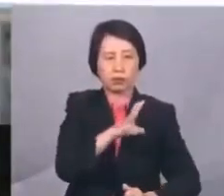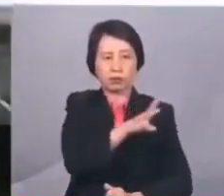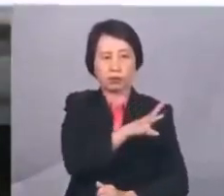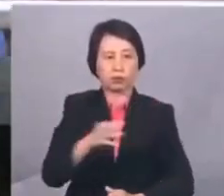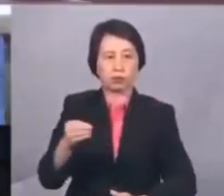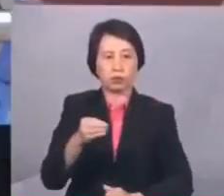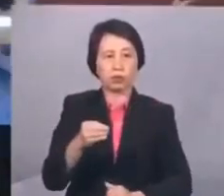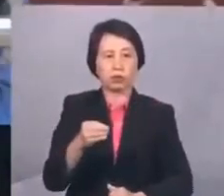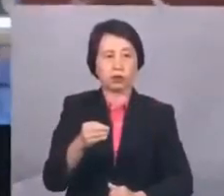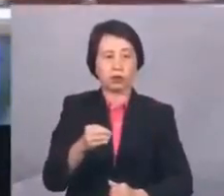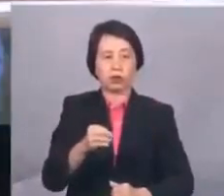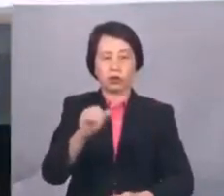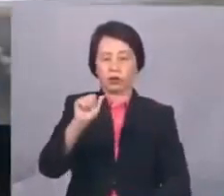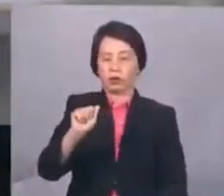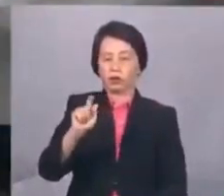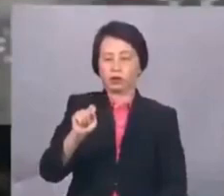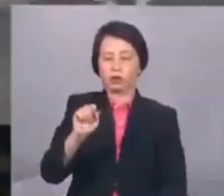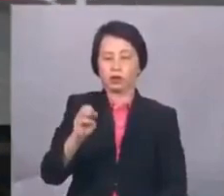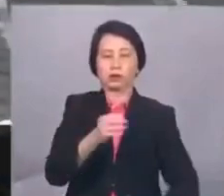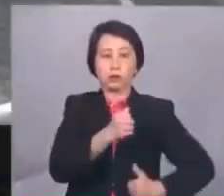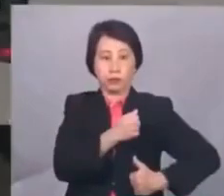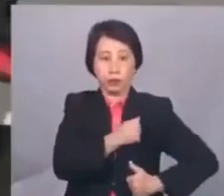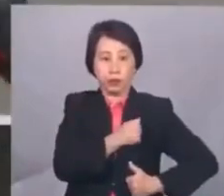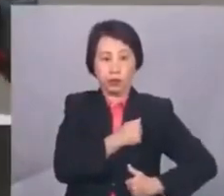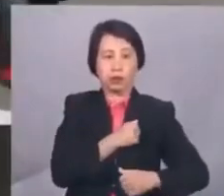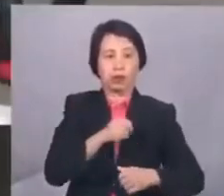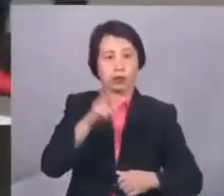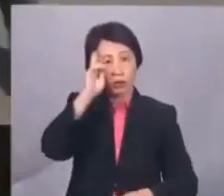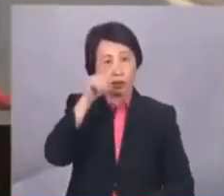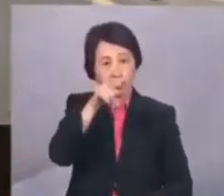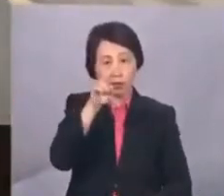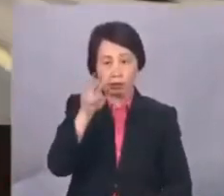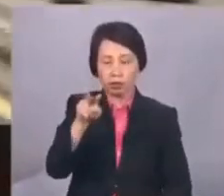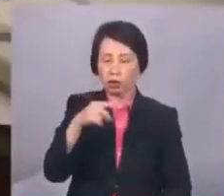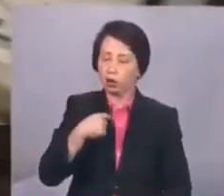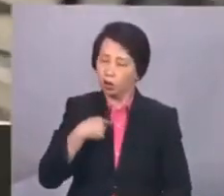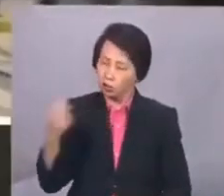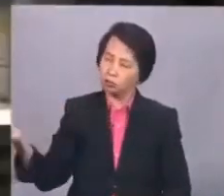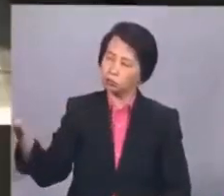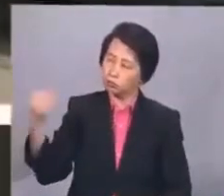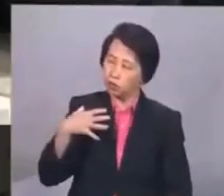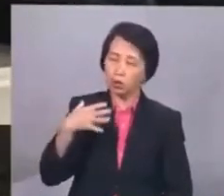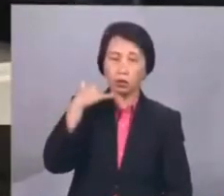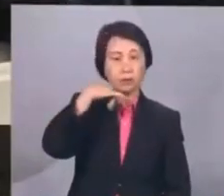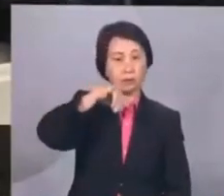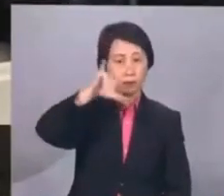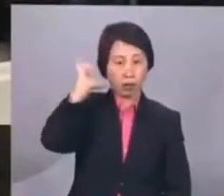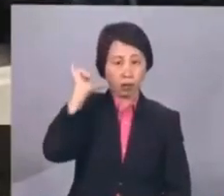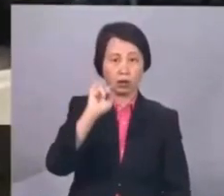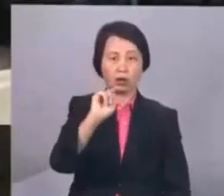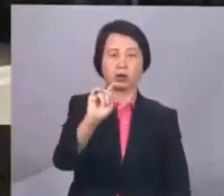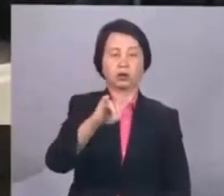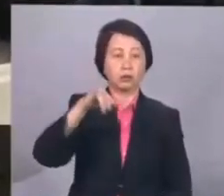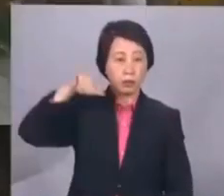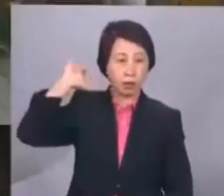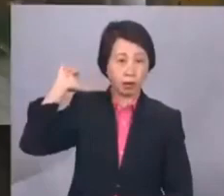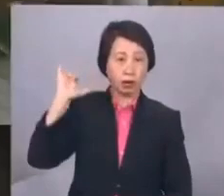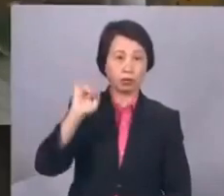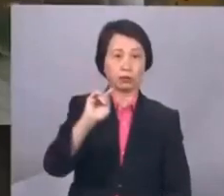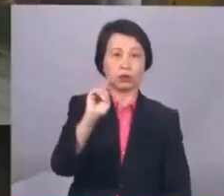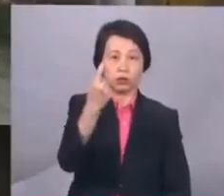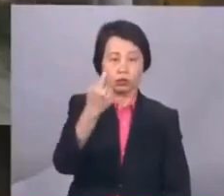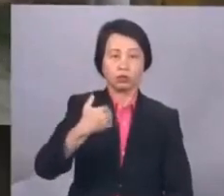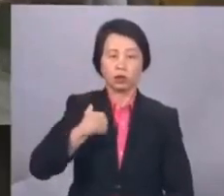juga EDM dan sepertinya dapat anda saksikan saya dimaklumkan juga semalam hanya ada